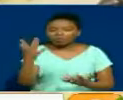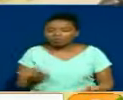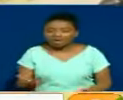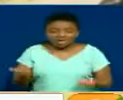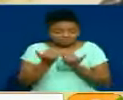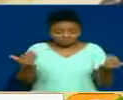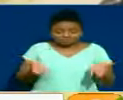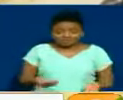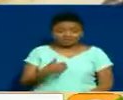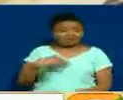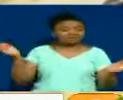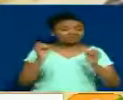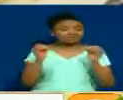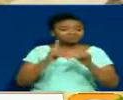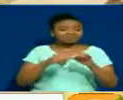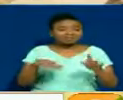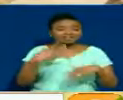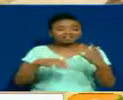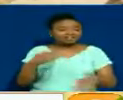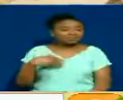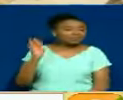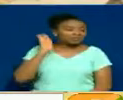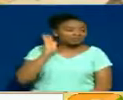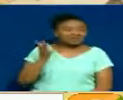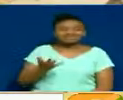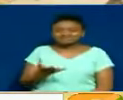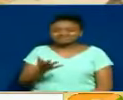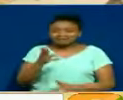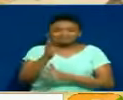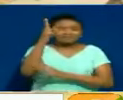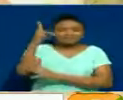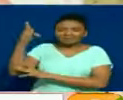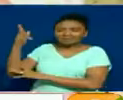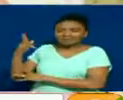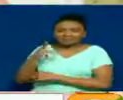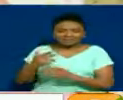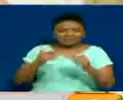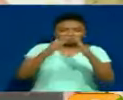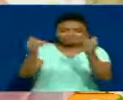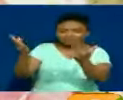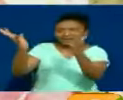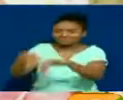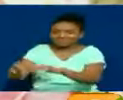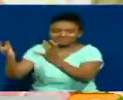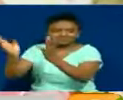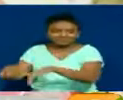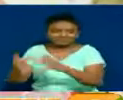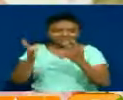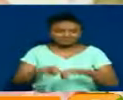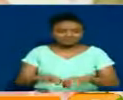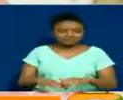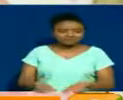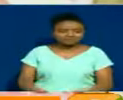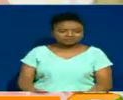hii. Sisi tukaanza kusikia mambudoki zinalia, manyumba zikaanza kubomolewa. Saa hii alikuja kutubomolea, alikuja saa 9 za